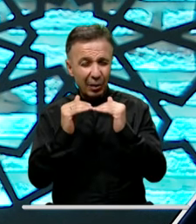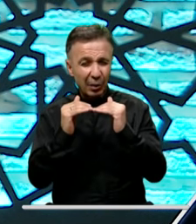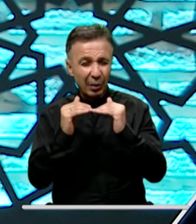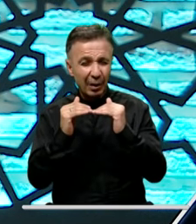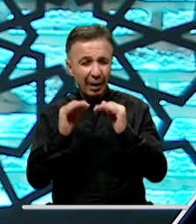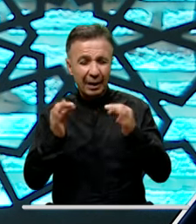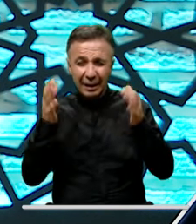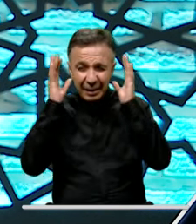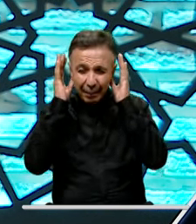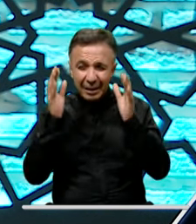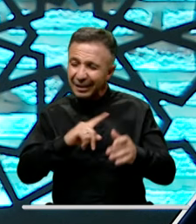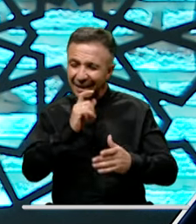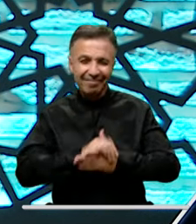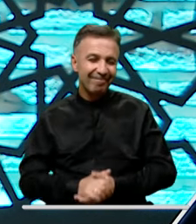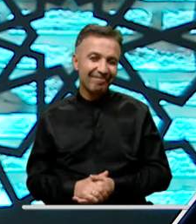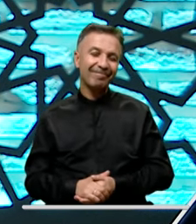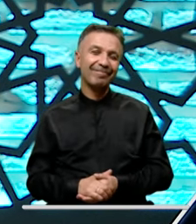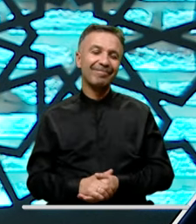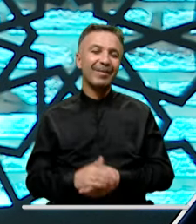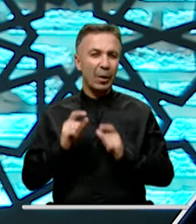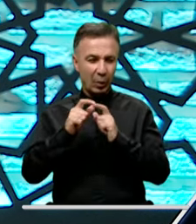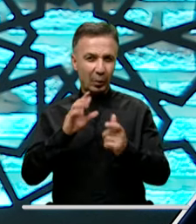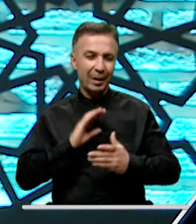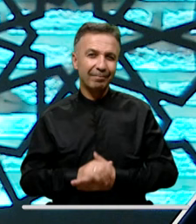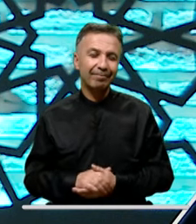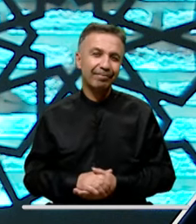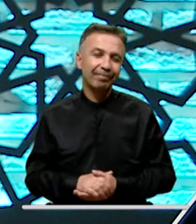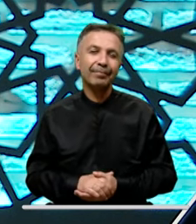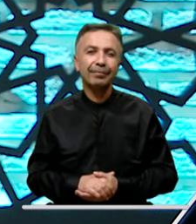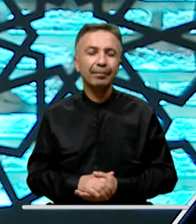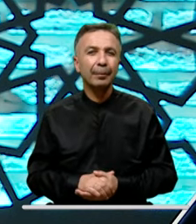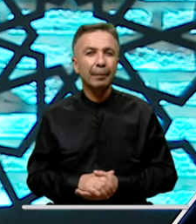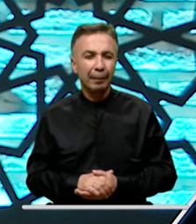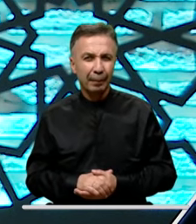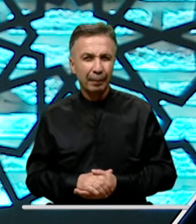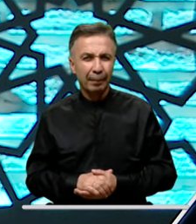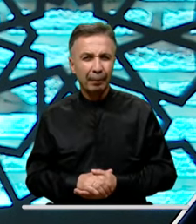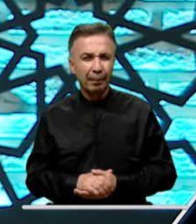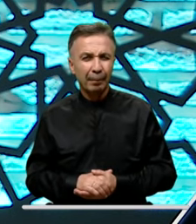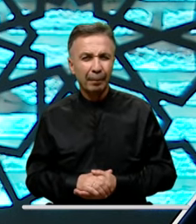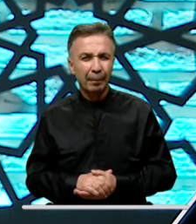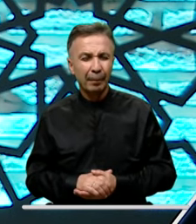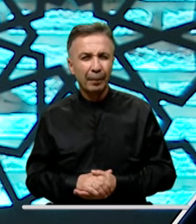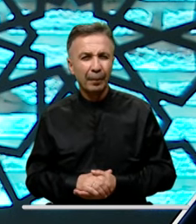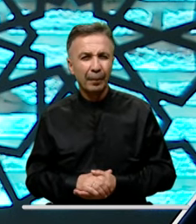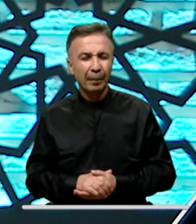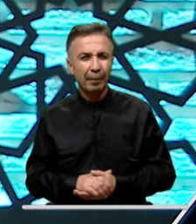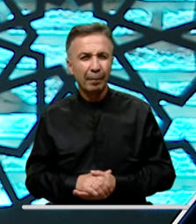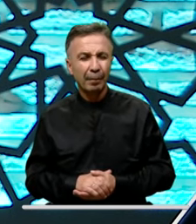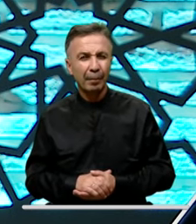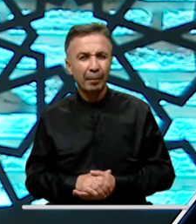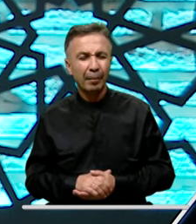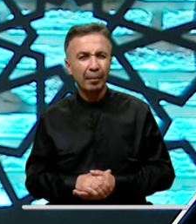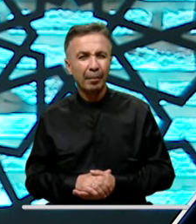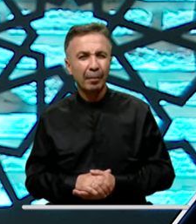ben. Allah. Çok uzatmayayım. Estağfurullah. Benim sorum çok kısa. Ben de ceren su hakkı var.